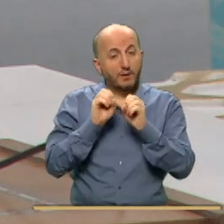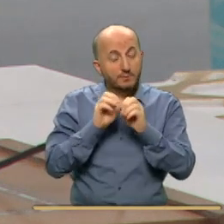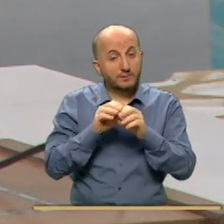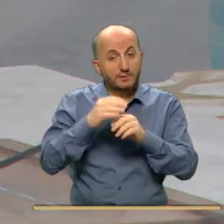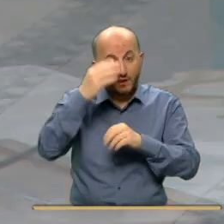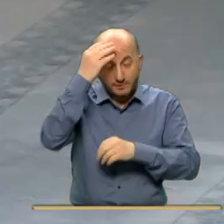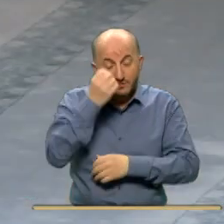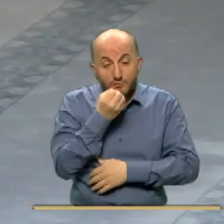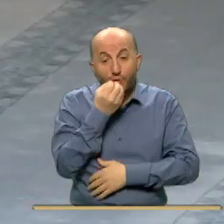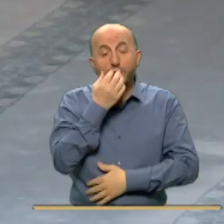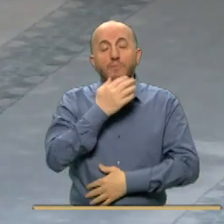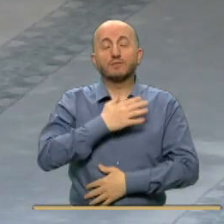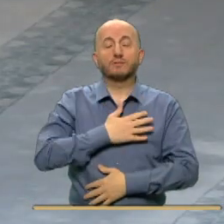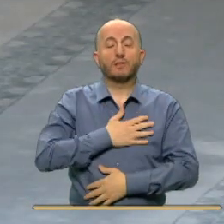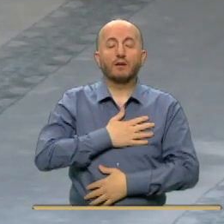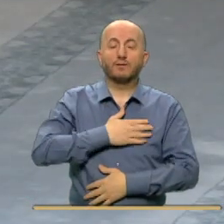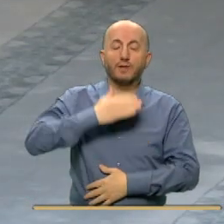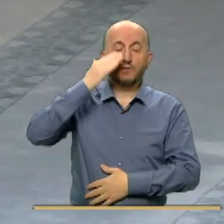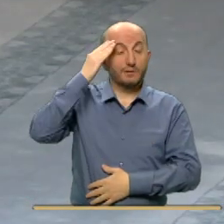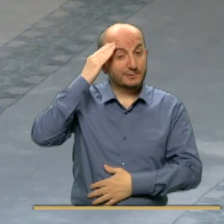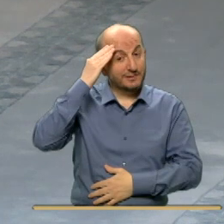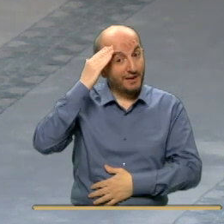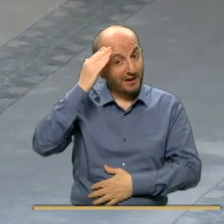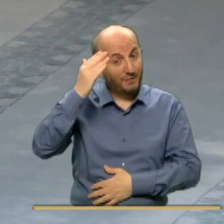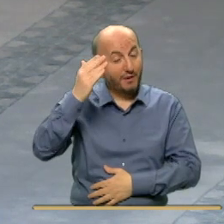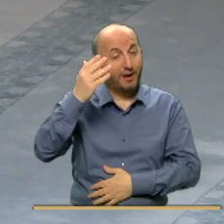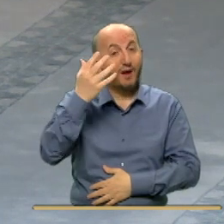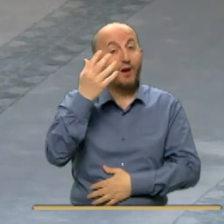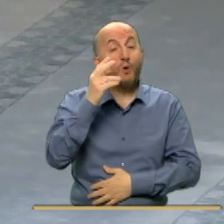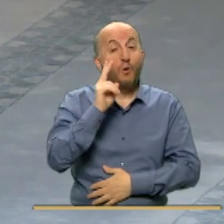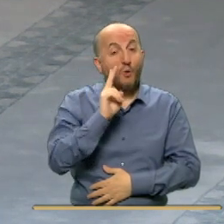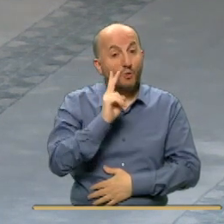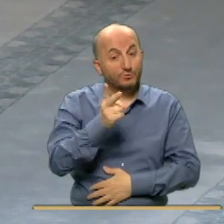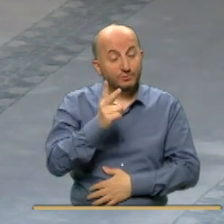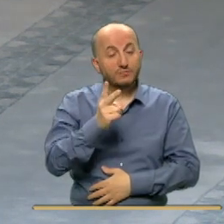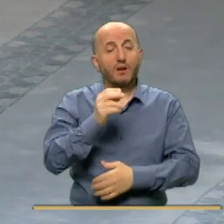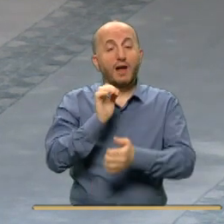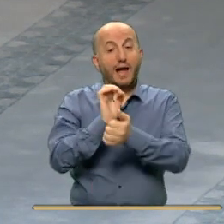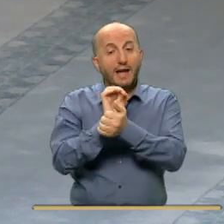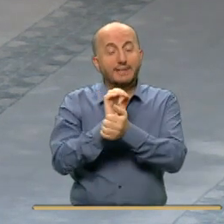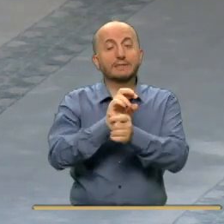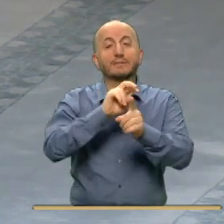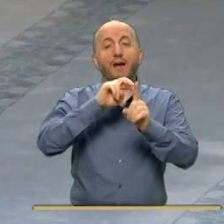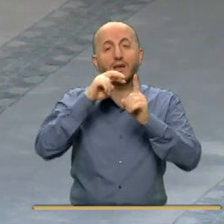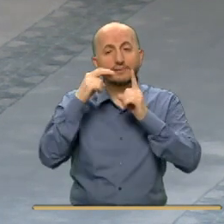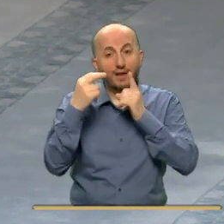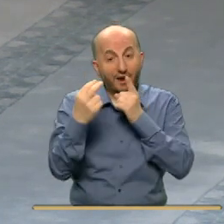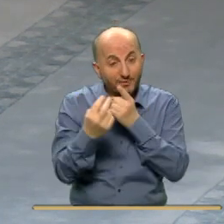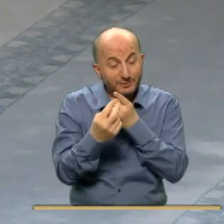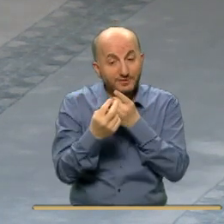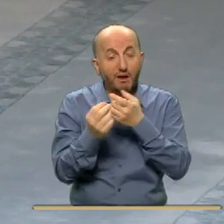Hazreti Muhammed Mustafa sallallahu aleyhi ve selleme, onun temiz ehli beytine, âline,